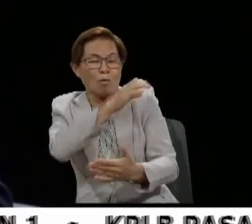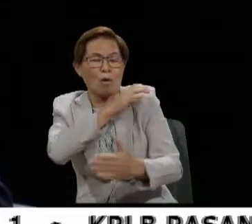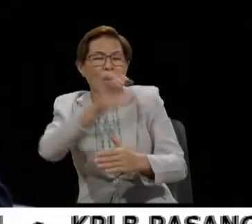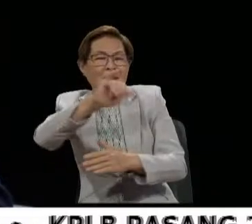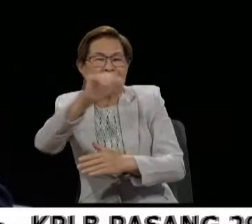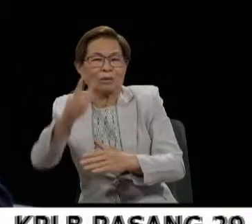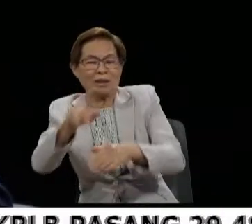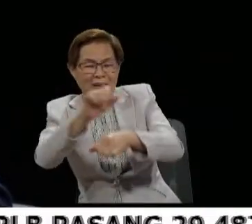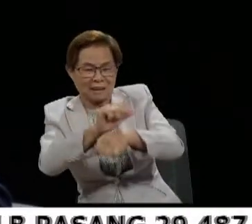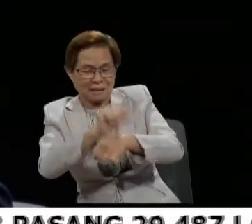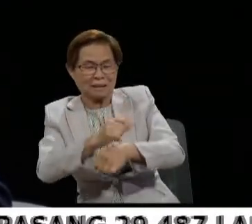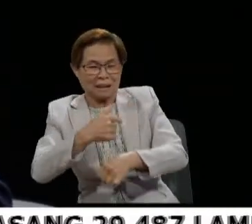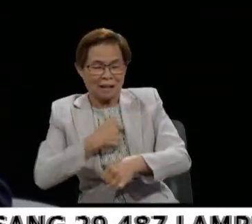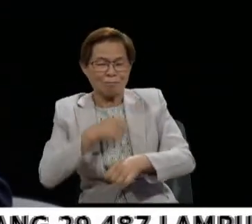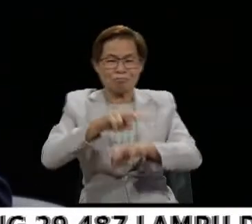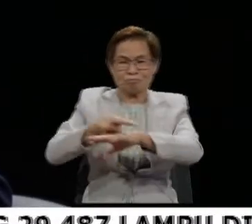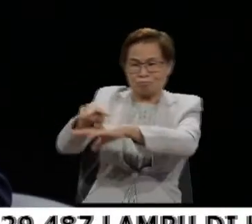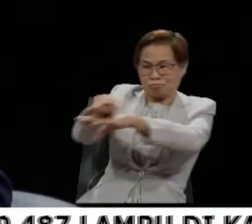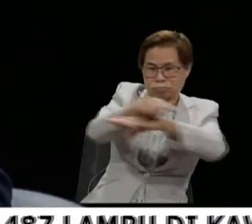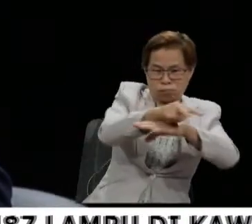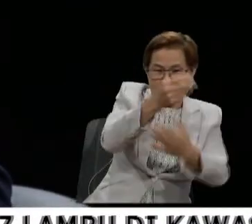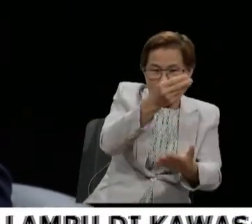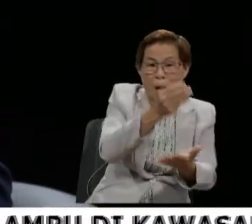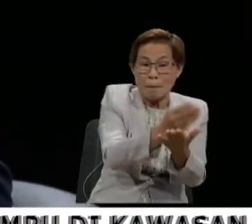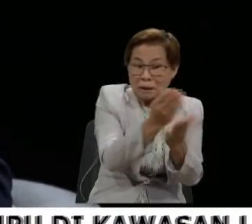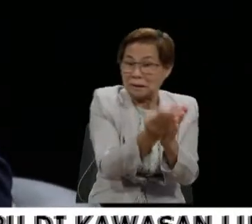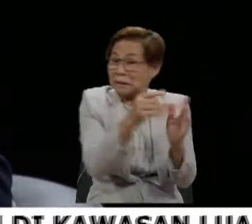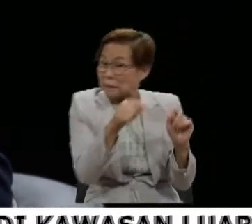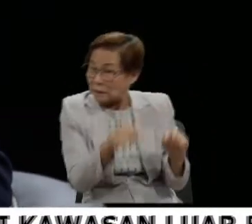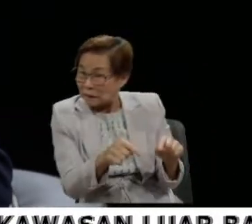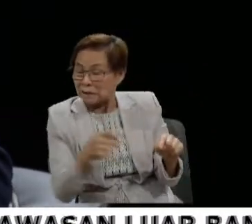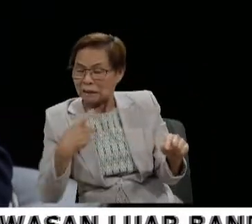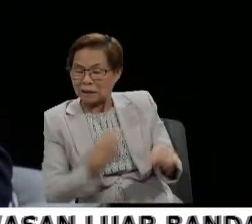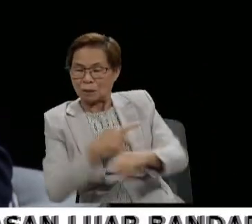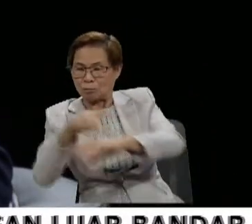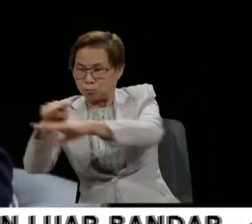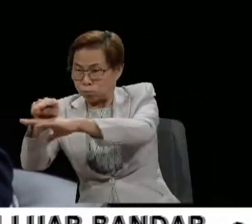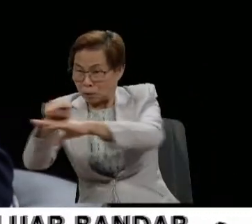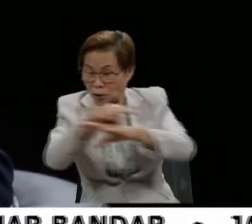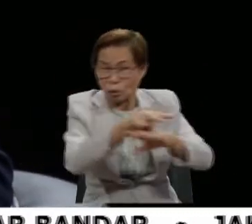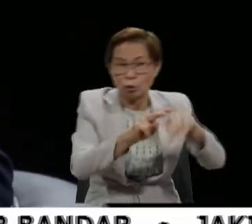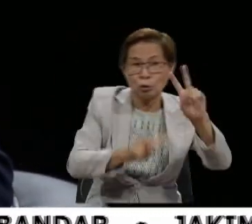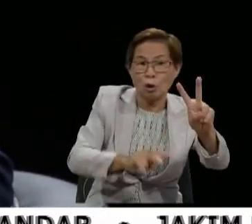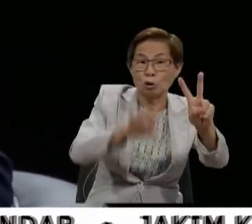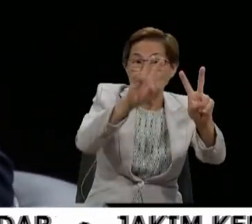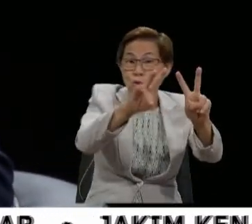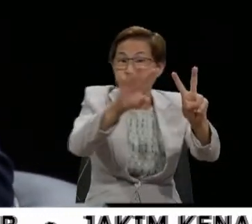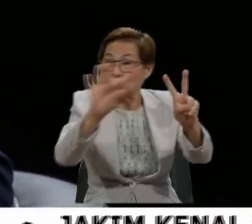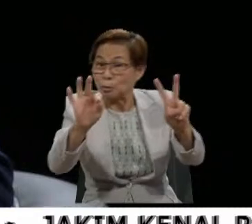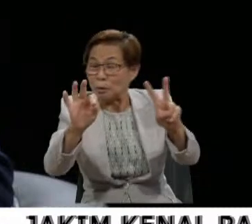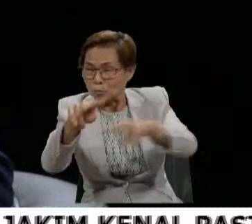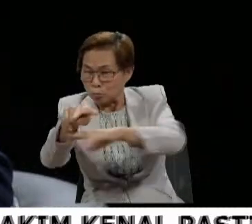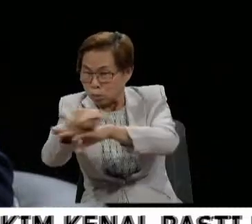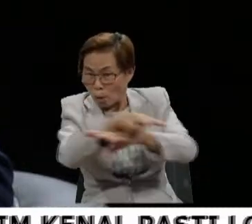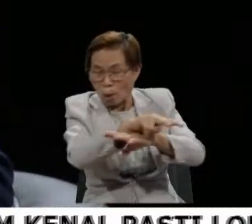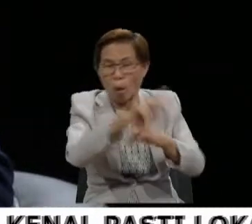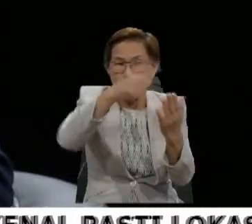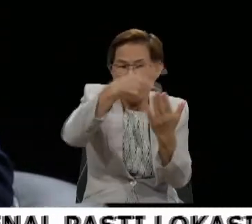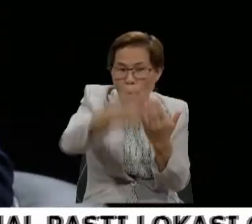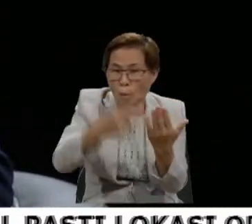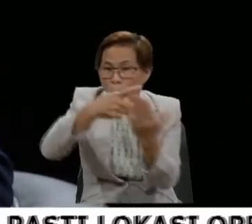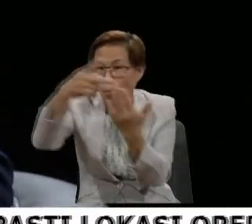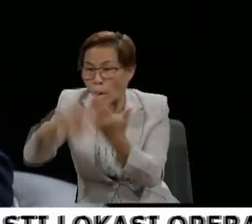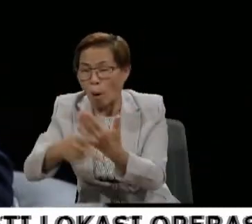jawatankuasa kerja pemantauan bajet ini kita sebenarnya memantau 279 inisiatif ya